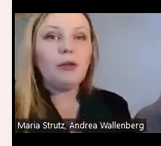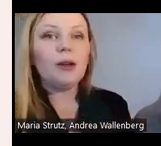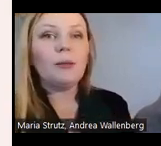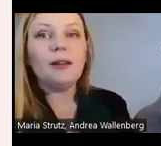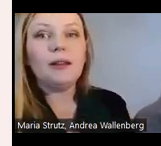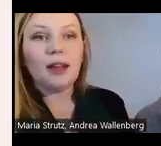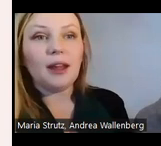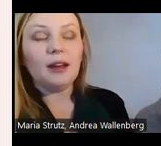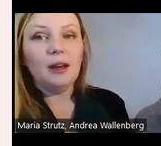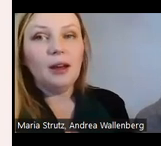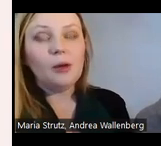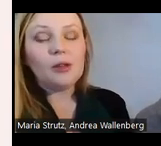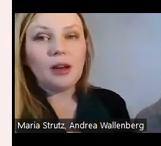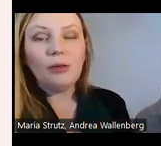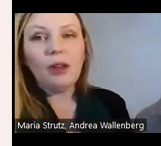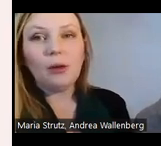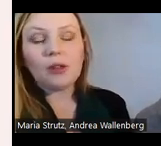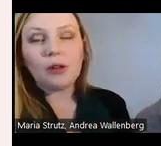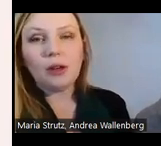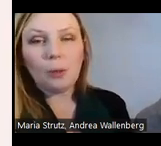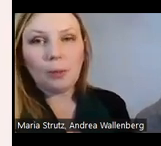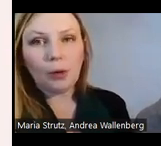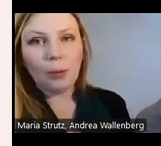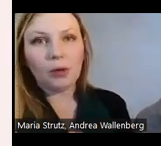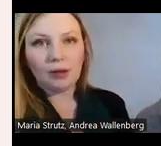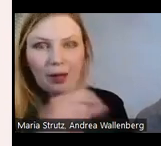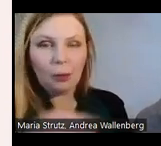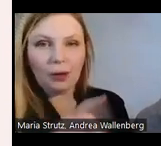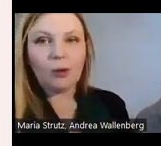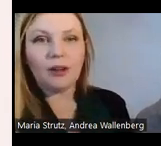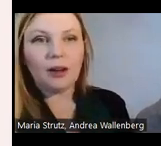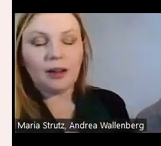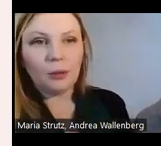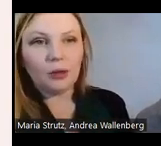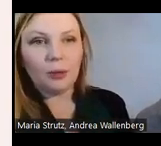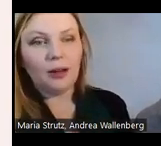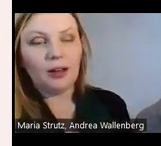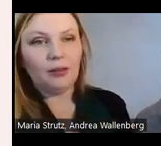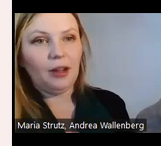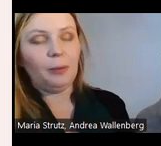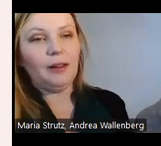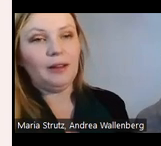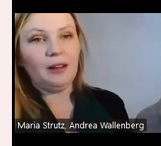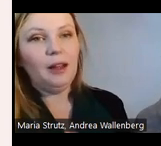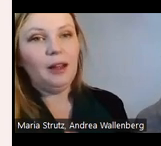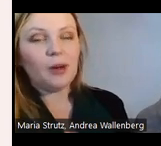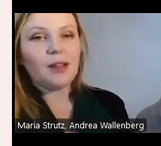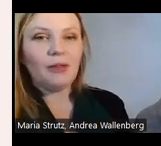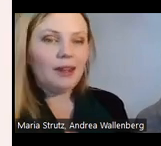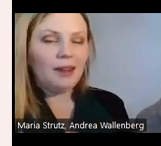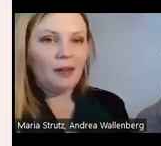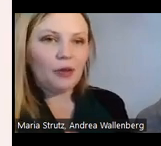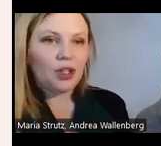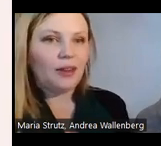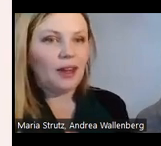utskrivbara häften med ritade tecken. Och sen har vi också ihop med vår bok och till de här QR-koderna en YouTube-kanal där vi har spelat in några så